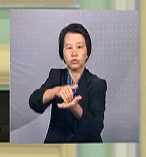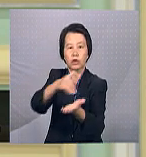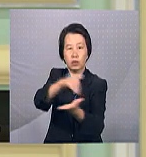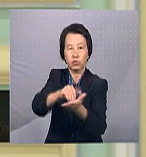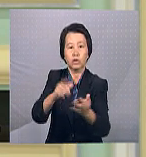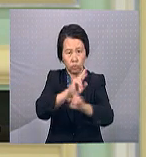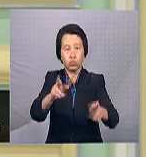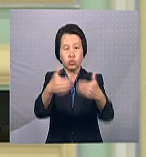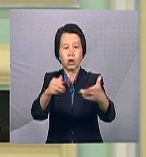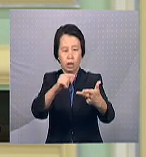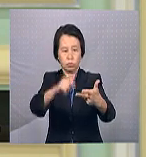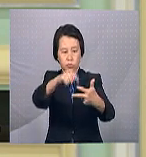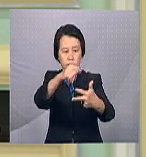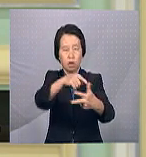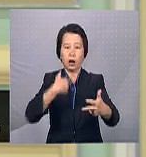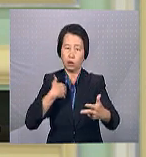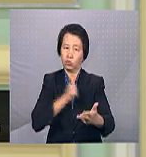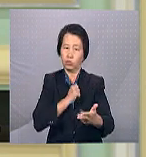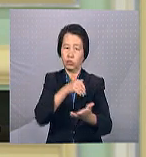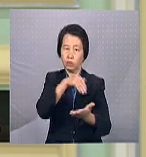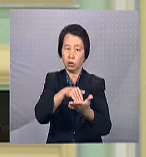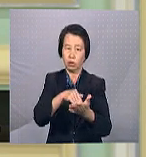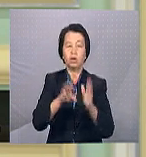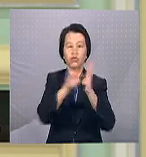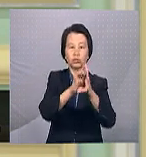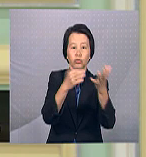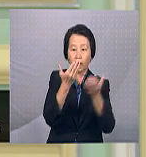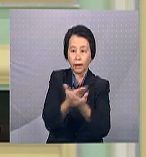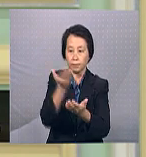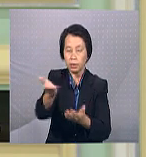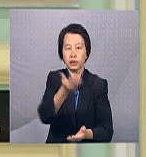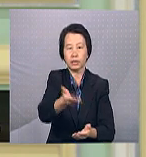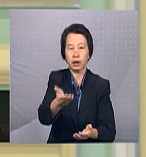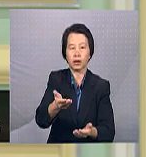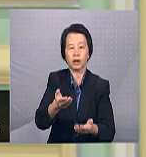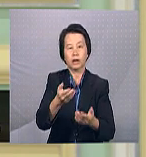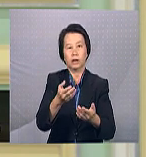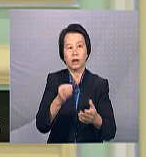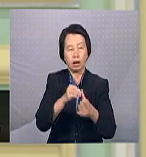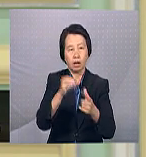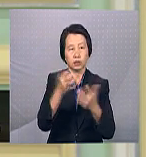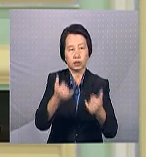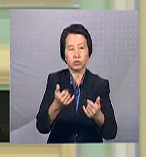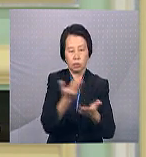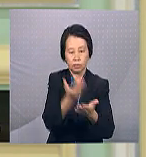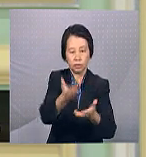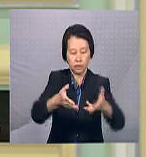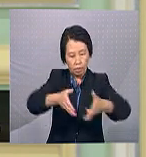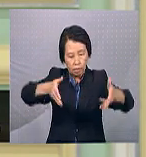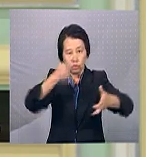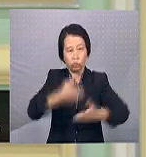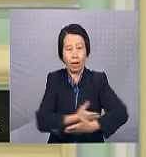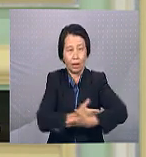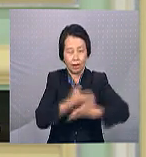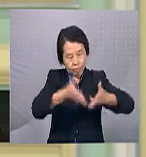yang disediakan. Untuk pembelian barang sebagai contoh. Untuk diapers anak sebagai